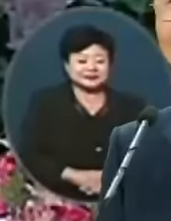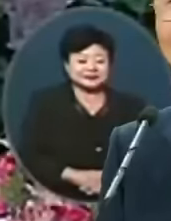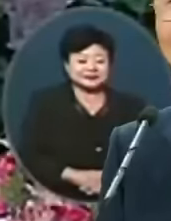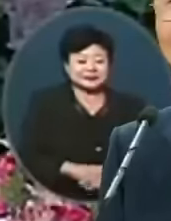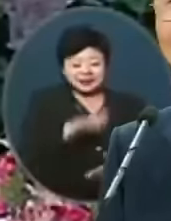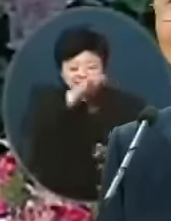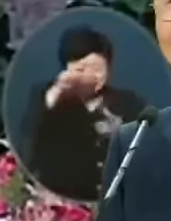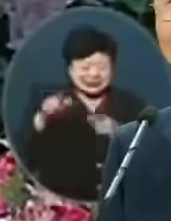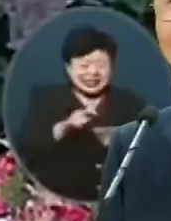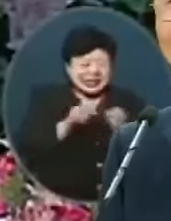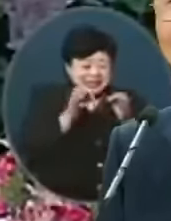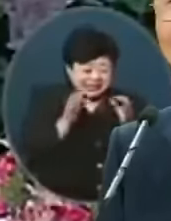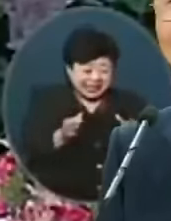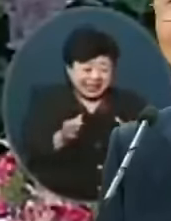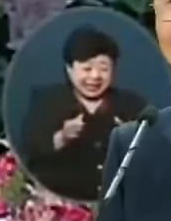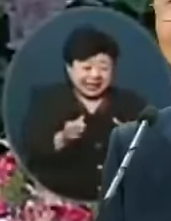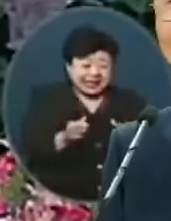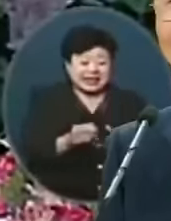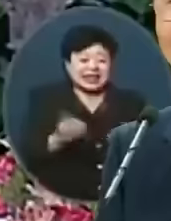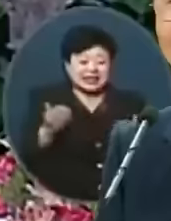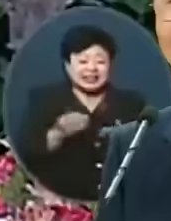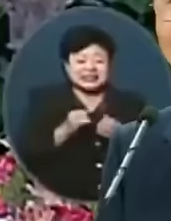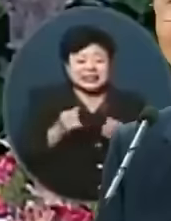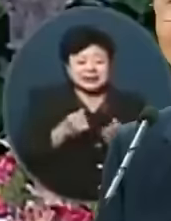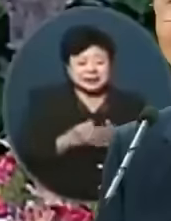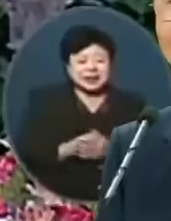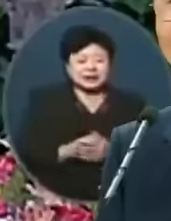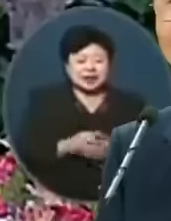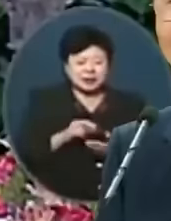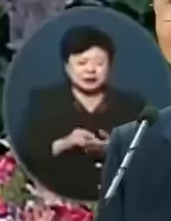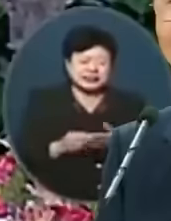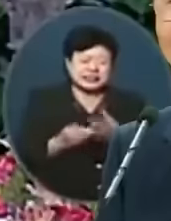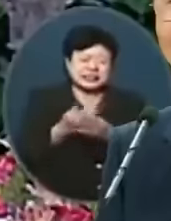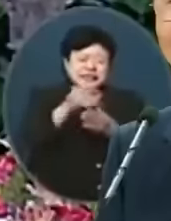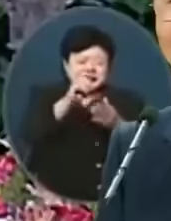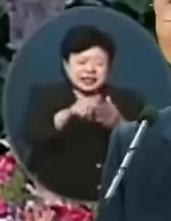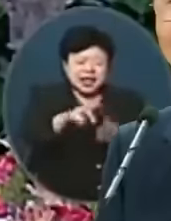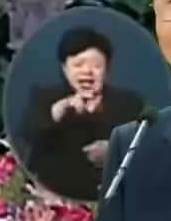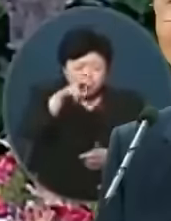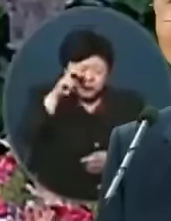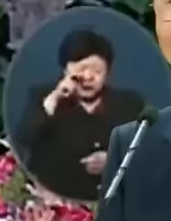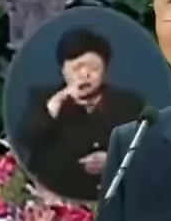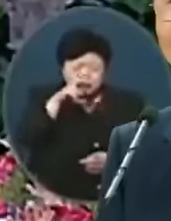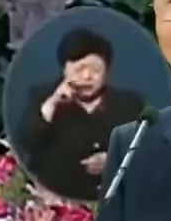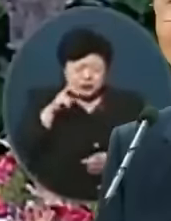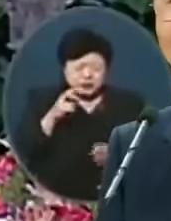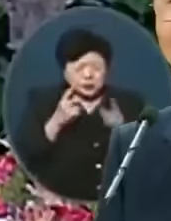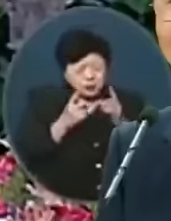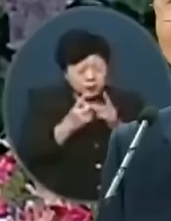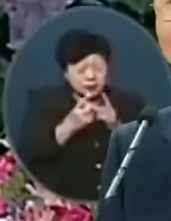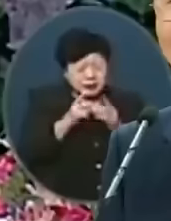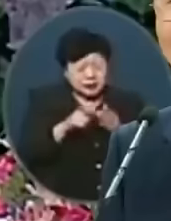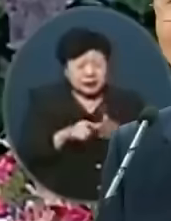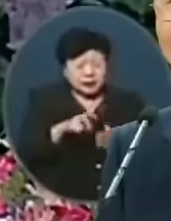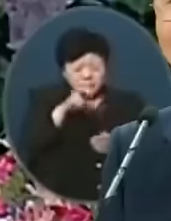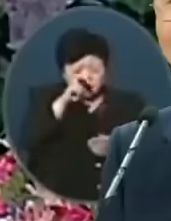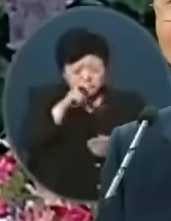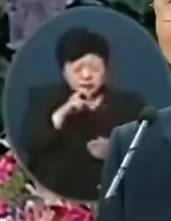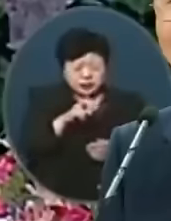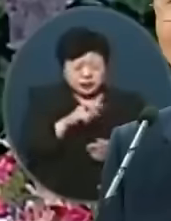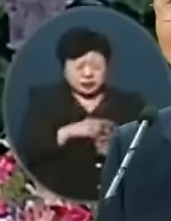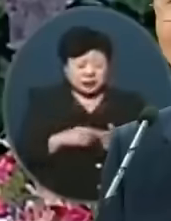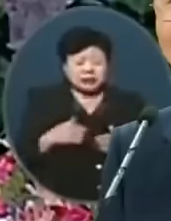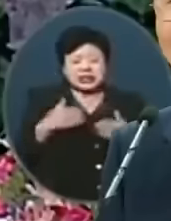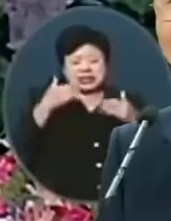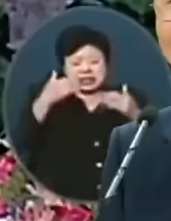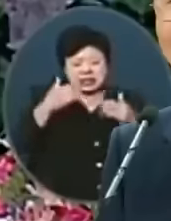인생을 살아가면서 일이나 사람 때문에 부딪히게 될 때 미움을 미움으로 대하면 미움이 더 자라게